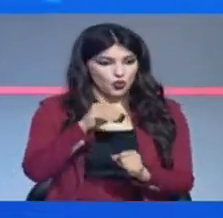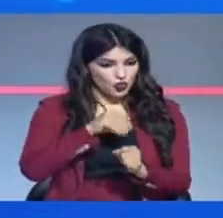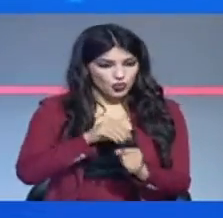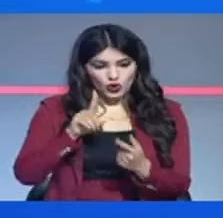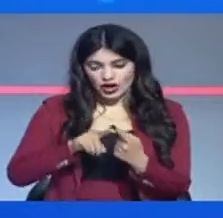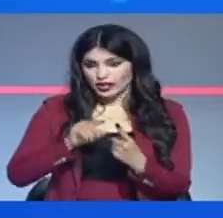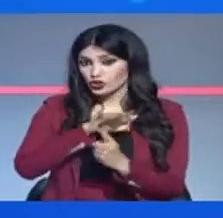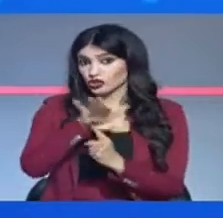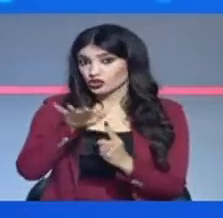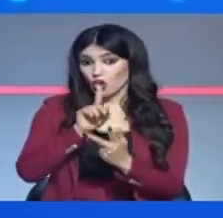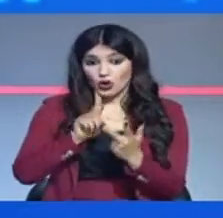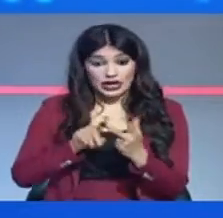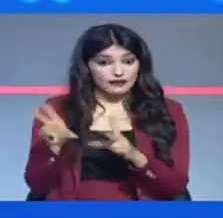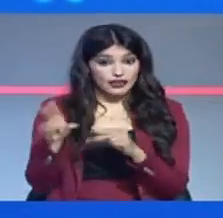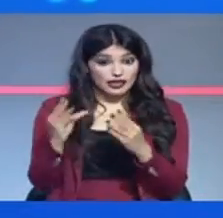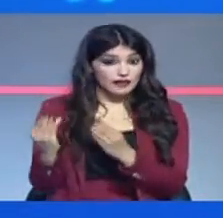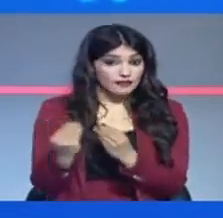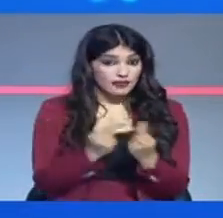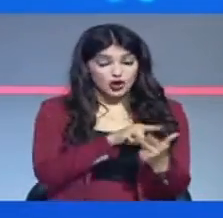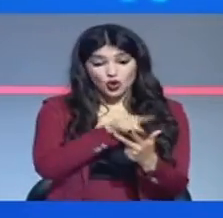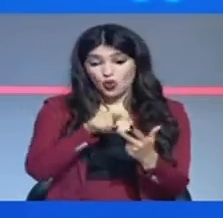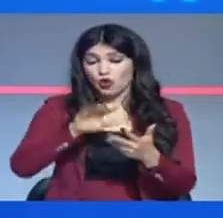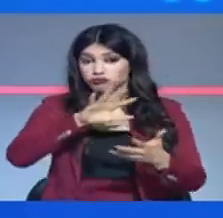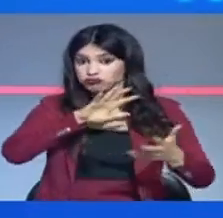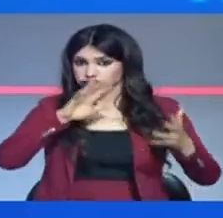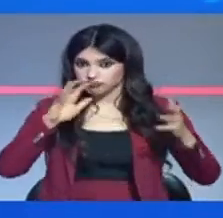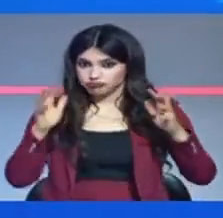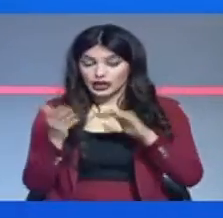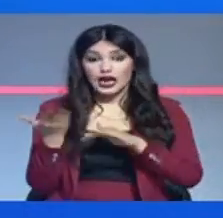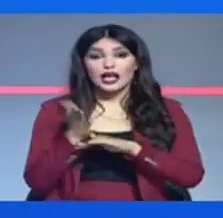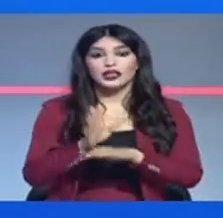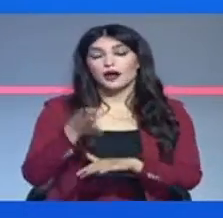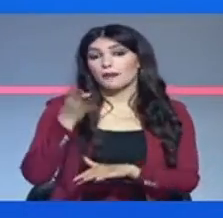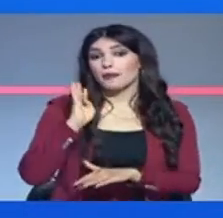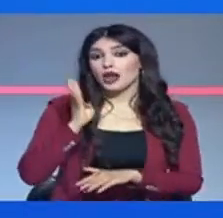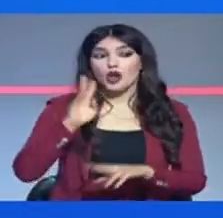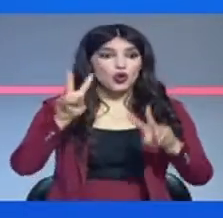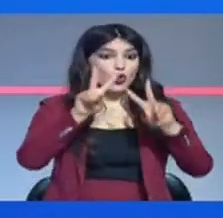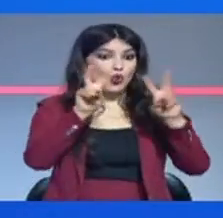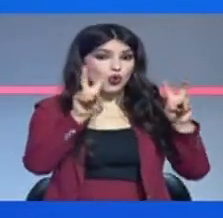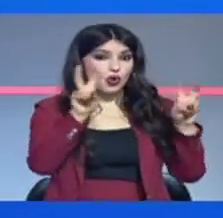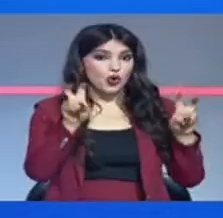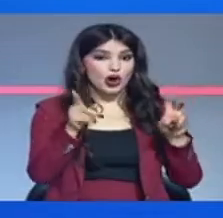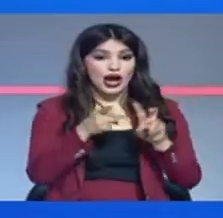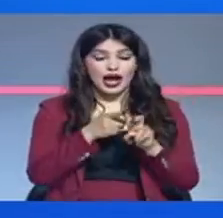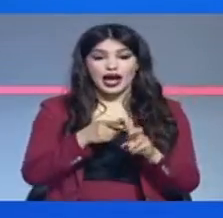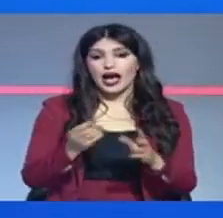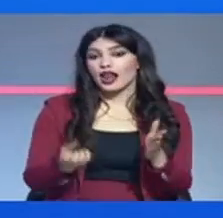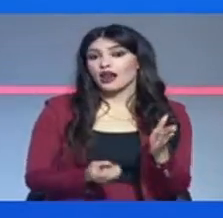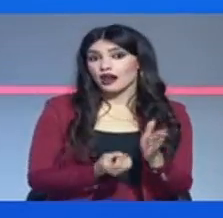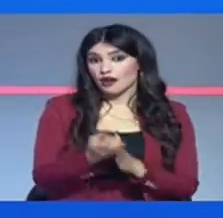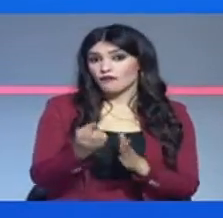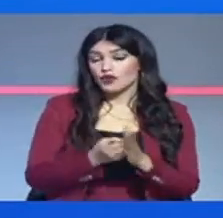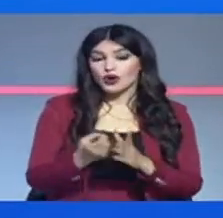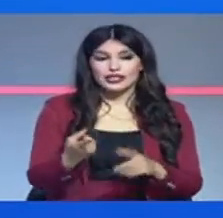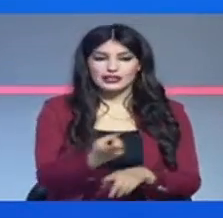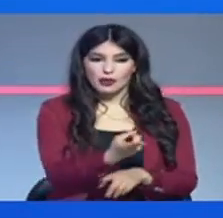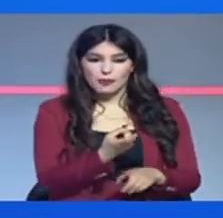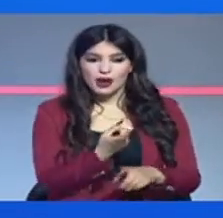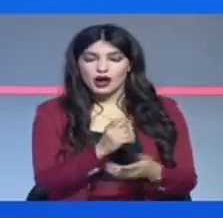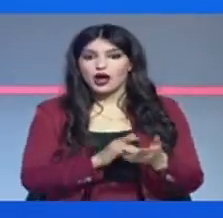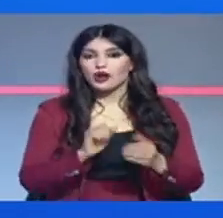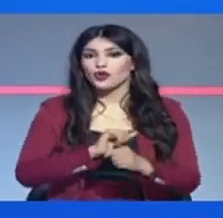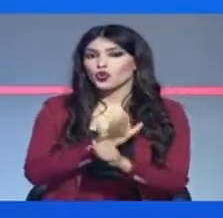والاجتماعيه والبيئيه وعلى المناخ قدمها ملتقى تحت عنوان الدروس المستخلصه من ازمه تسعه عشر سنه